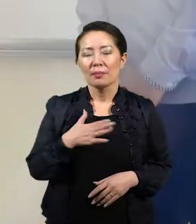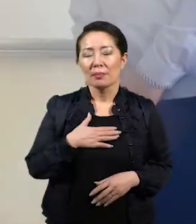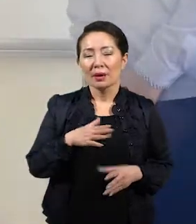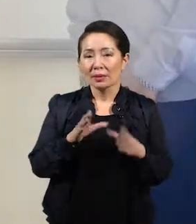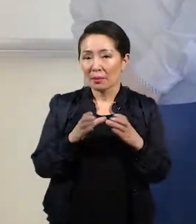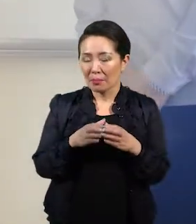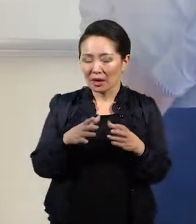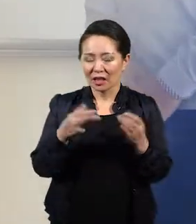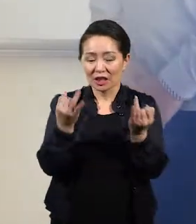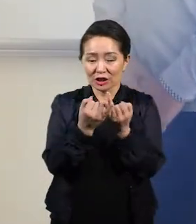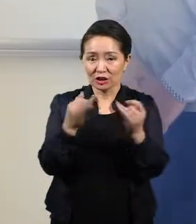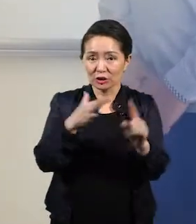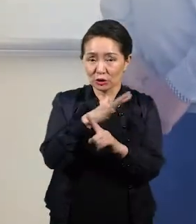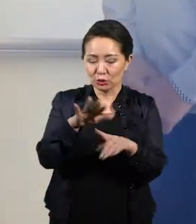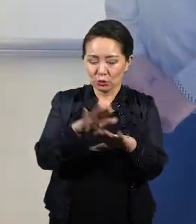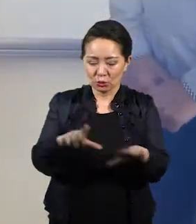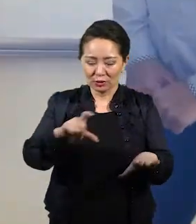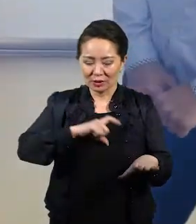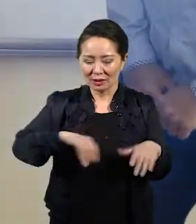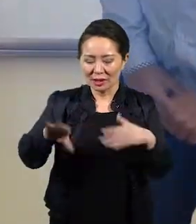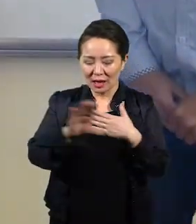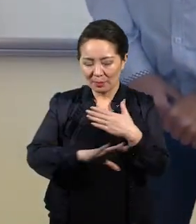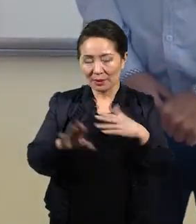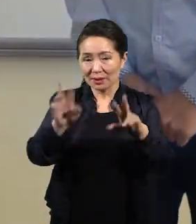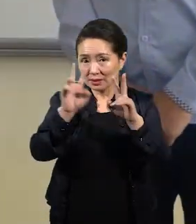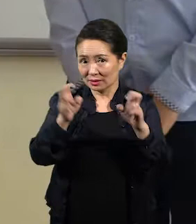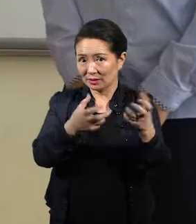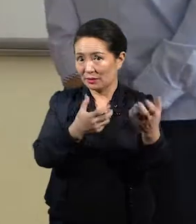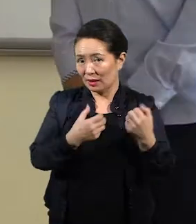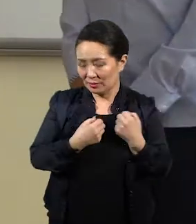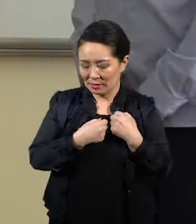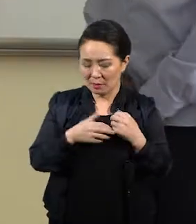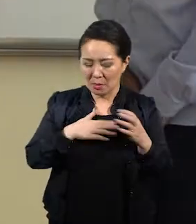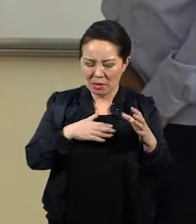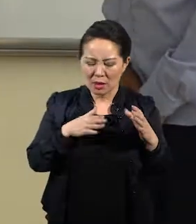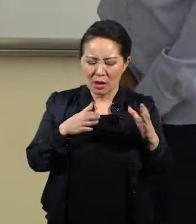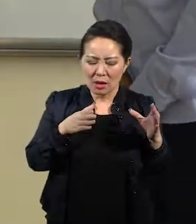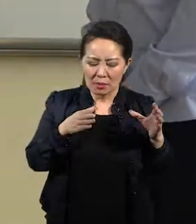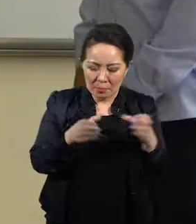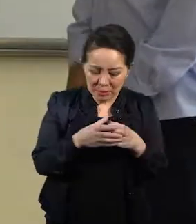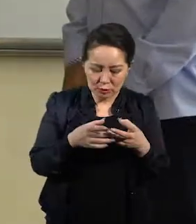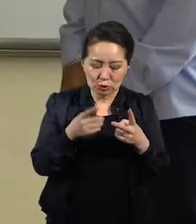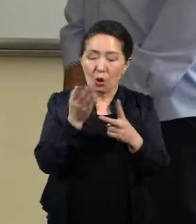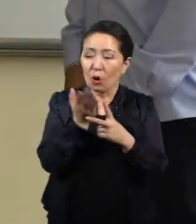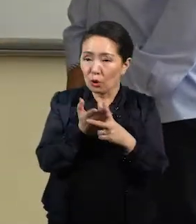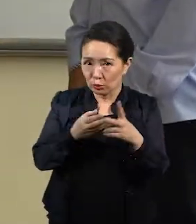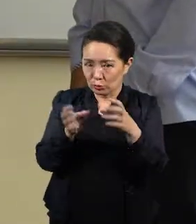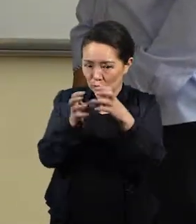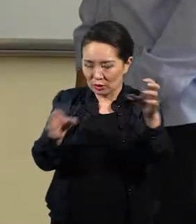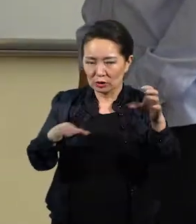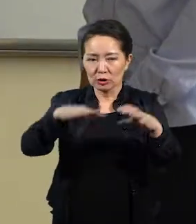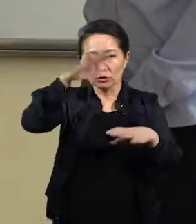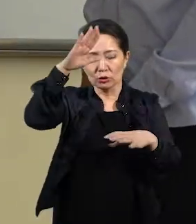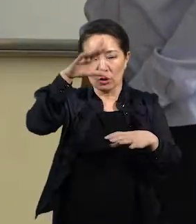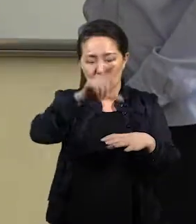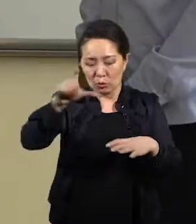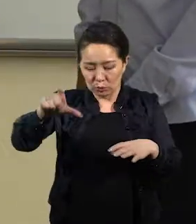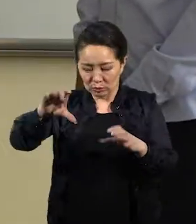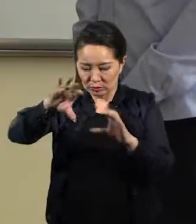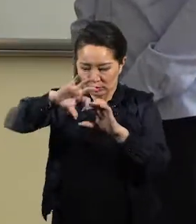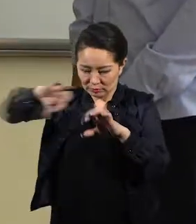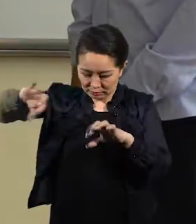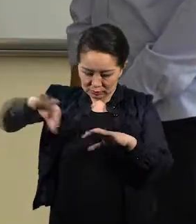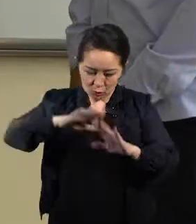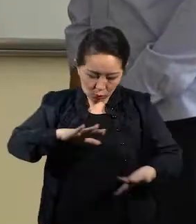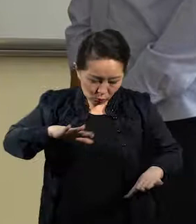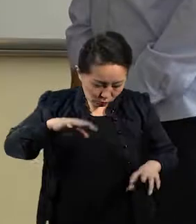Манай хувьд болохоор цахим орчинд хүүхд эрхийг хамгаалах гэсэн сэдвийг бас байгаа. Одоо ингээ манай баг нь болохоор хоёр ингээд зүйл хаваасан байгаа. Нэг нь болохоор томчуудын зүгээс хүүхдүүдтэй